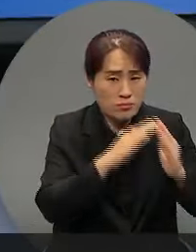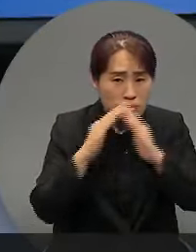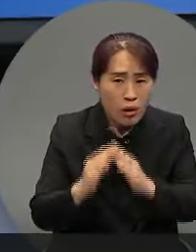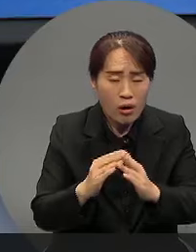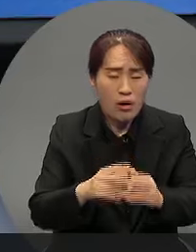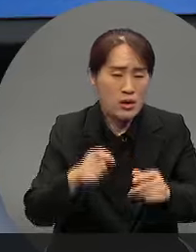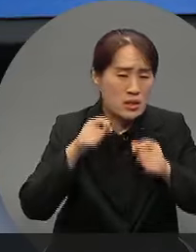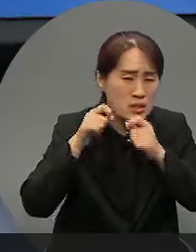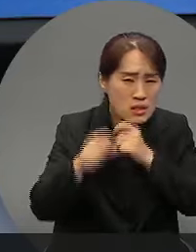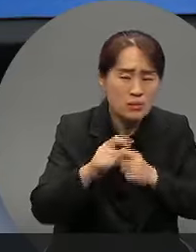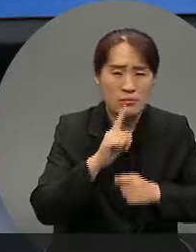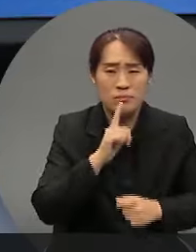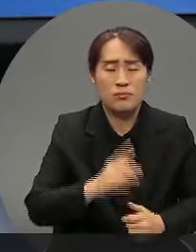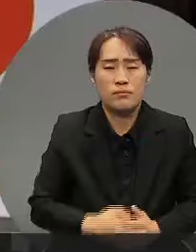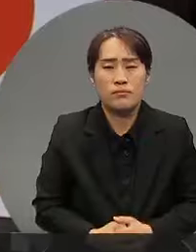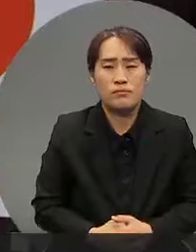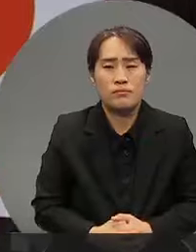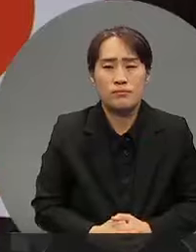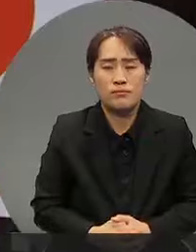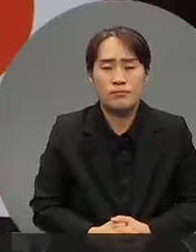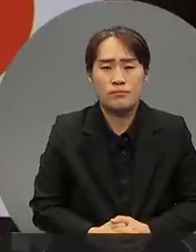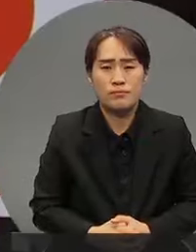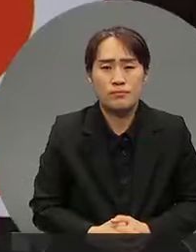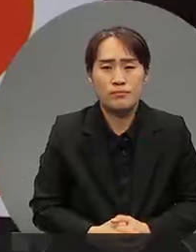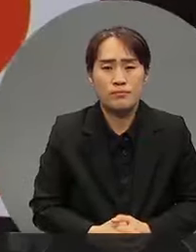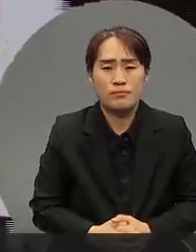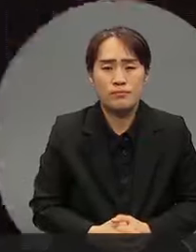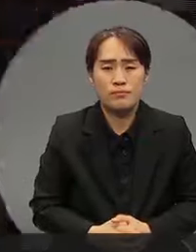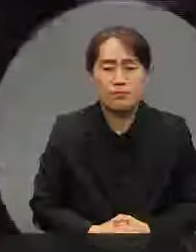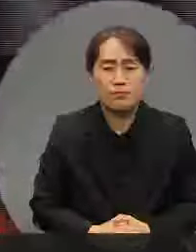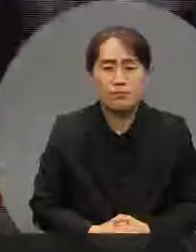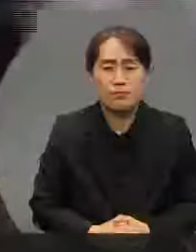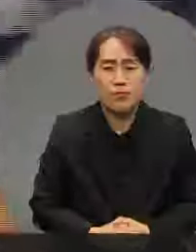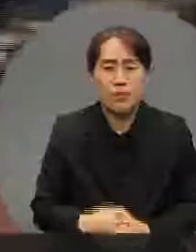사기 공약이라고 비판했습니다. 기호!